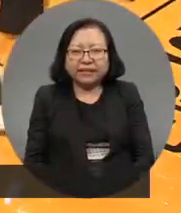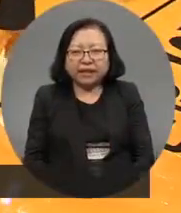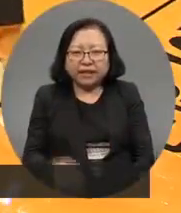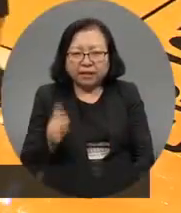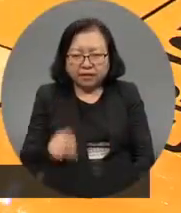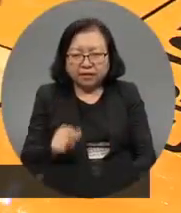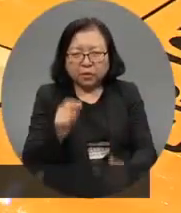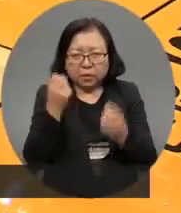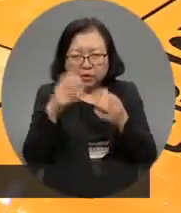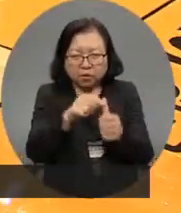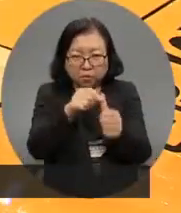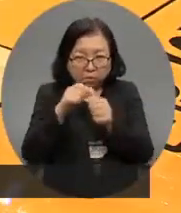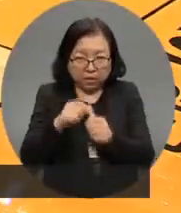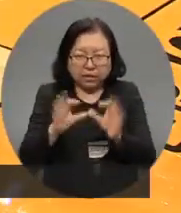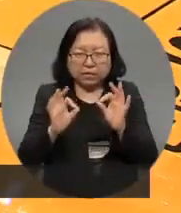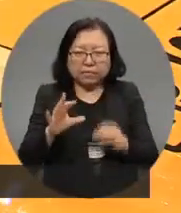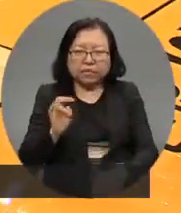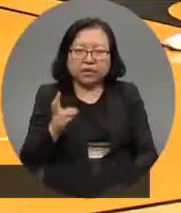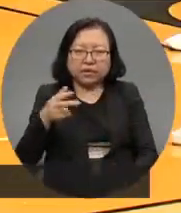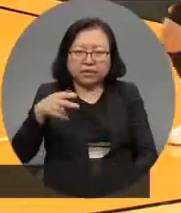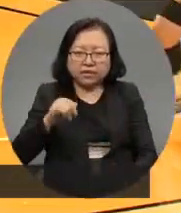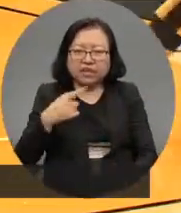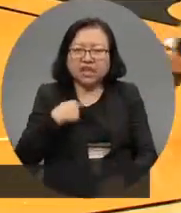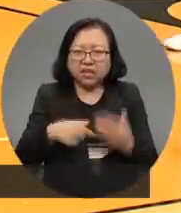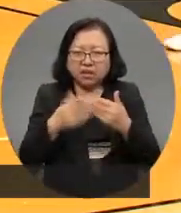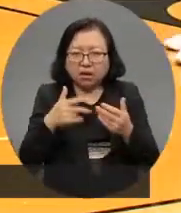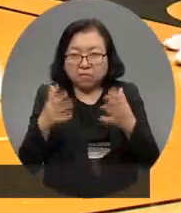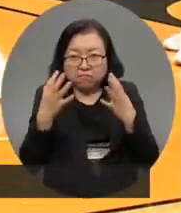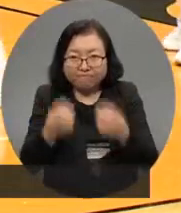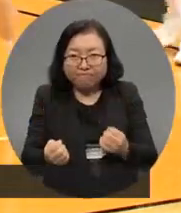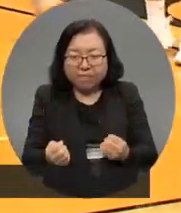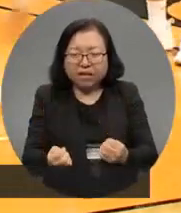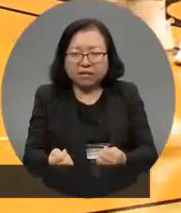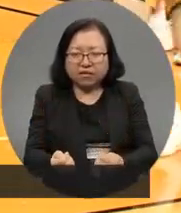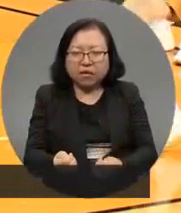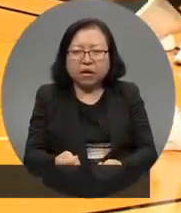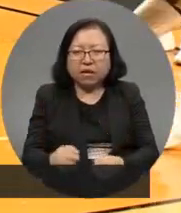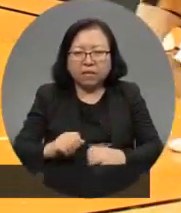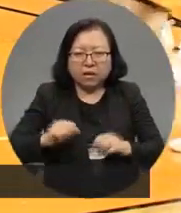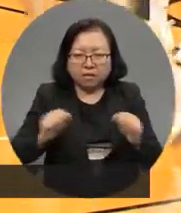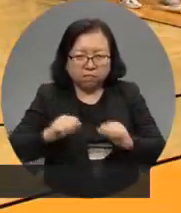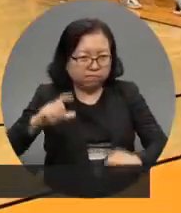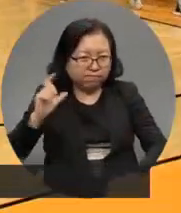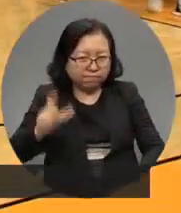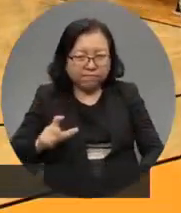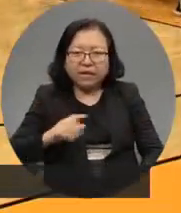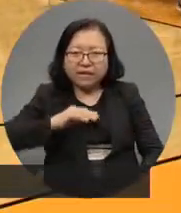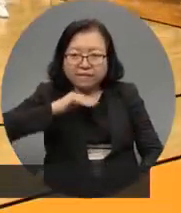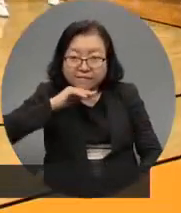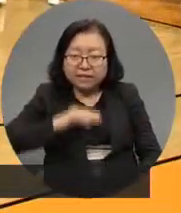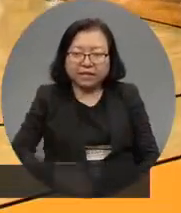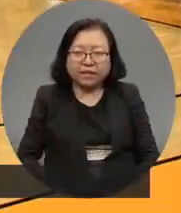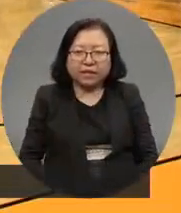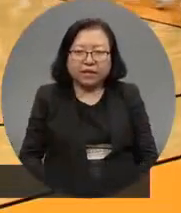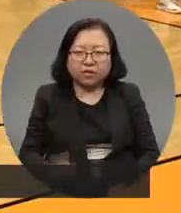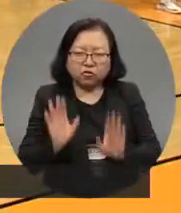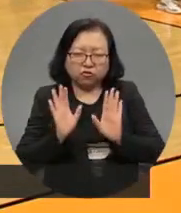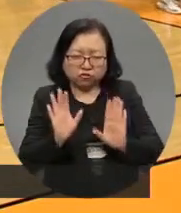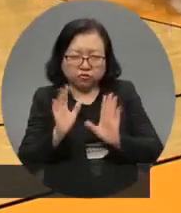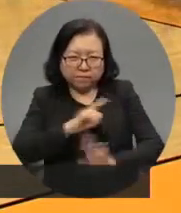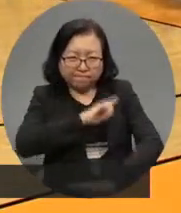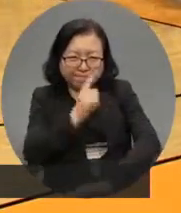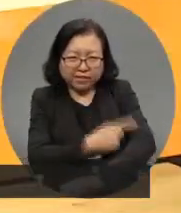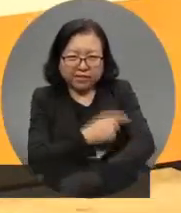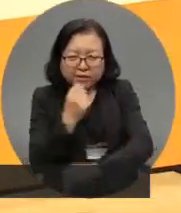FA로 합류한 김혜진은 풍부한 경험을 바탕으로 알토란 같은 활약이 기대됩니다. 특유의 끈끈한 수비를 통해